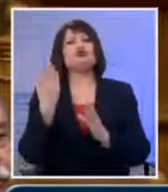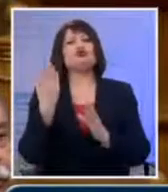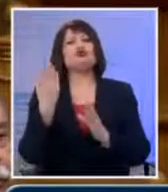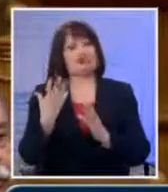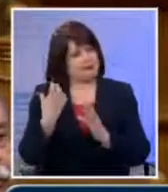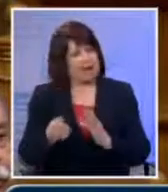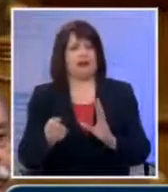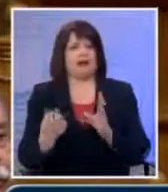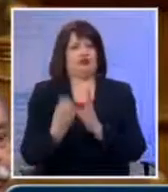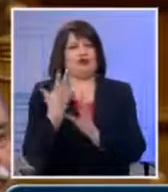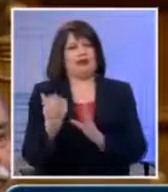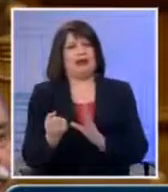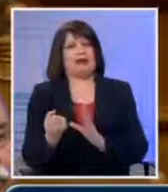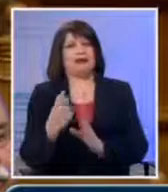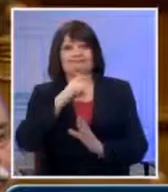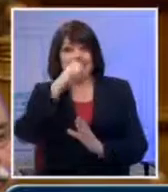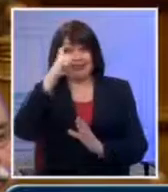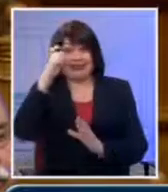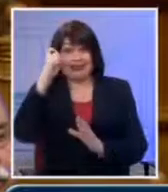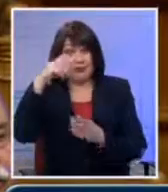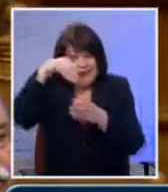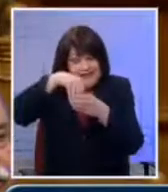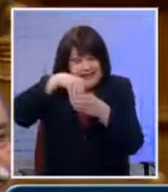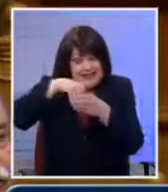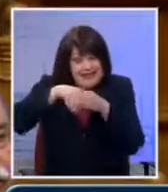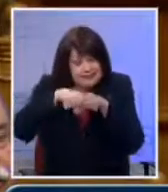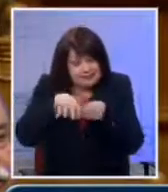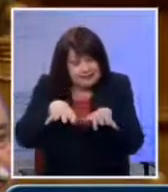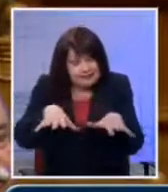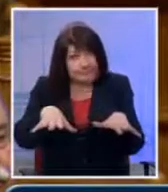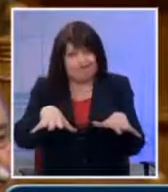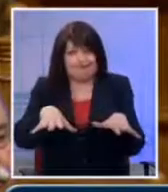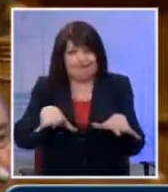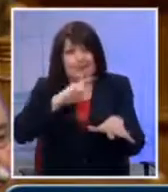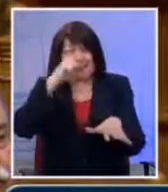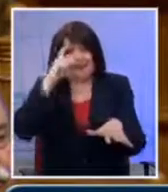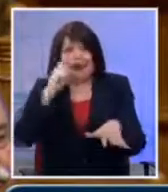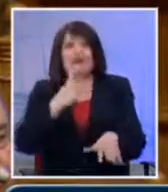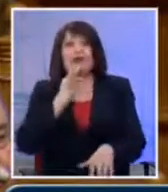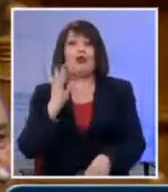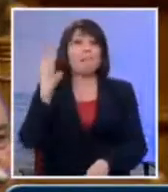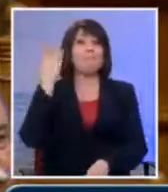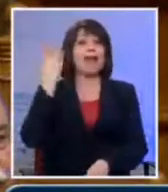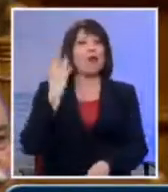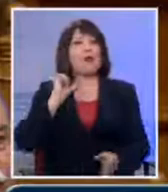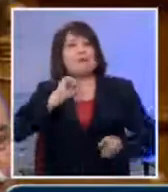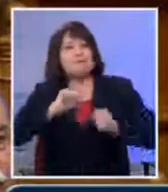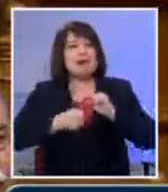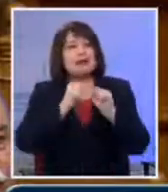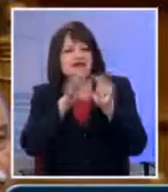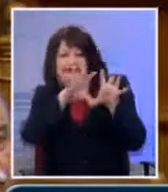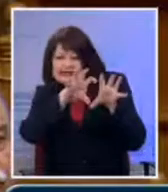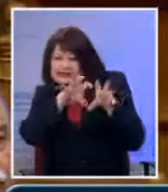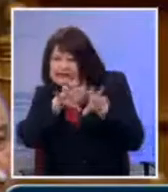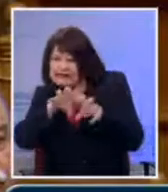γεννηθεί. Δυσκολεύεται όμως να στεριώσει. Διότι το παλιό παλεύει με νύχια και